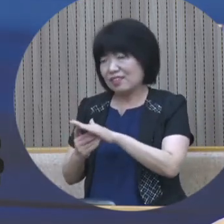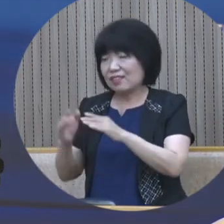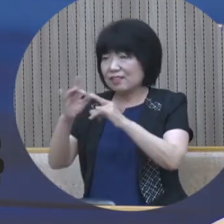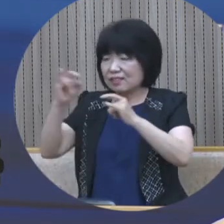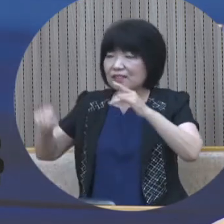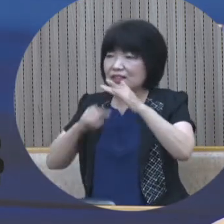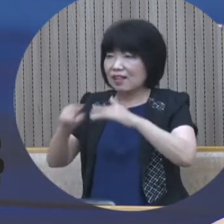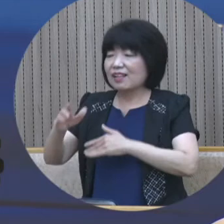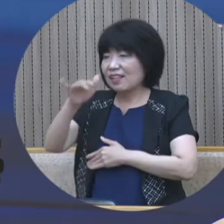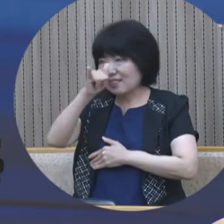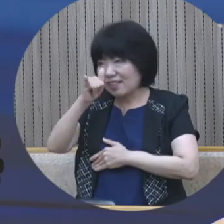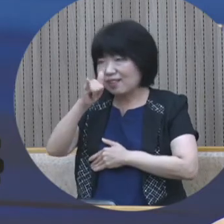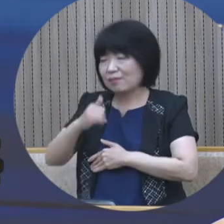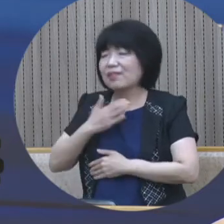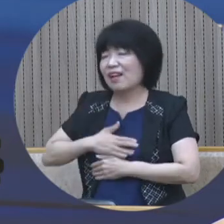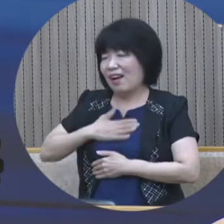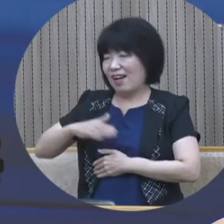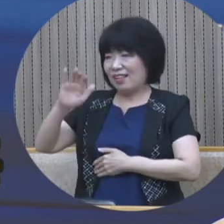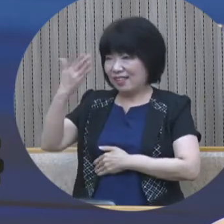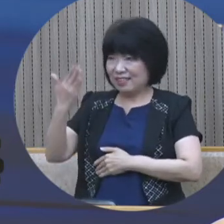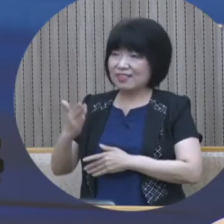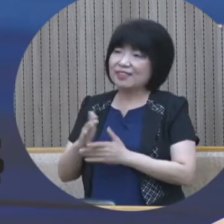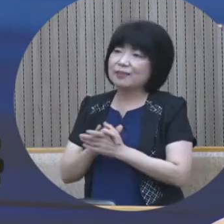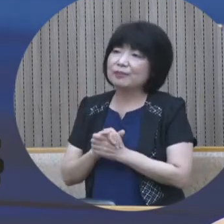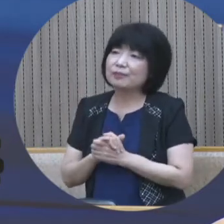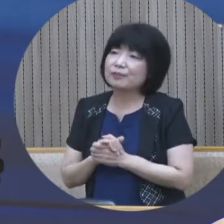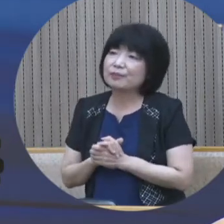있는 사람들이 알게 되었습니다.